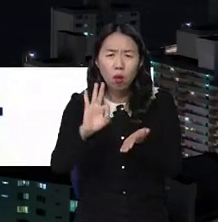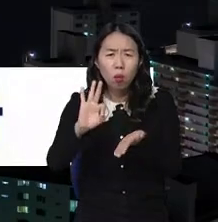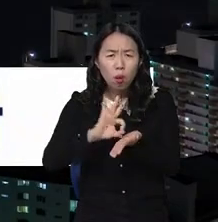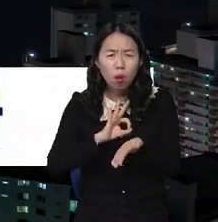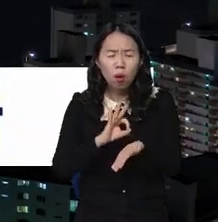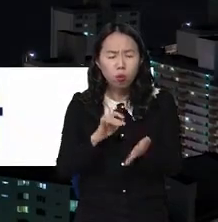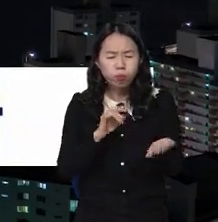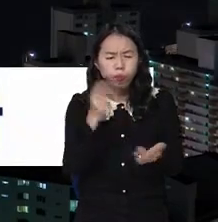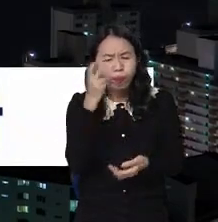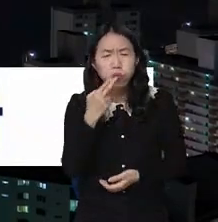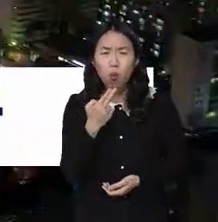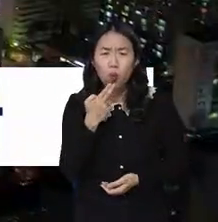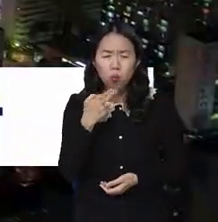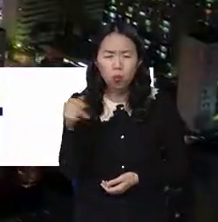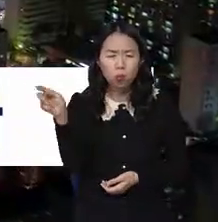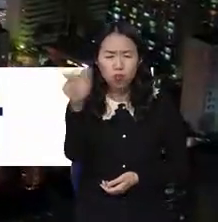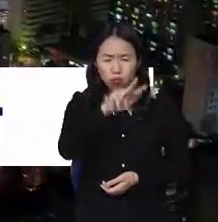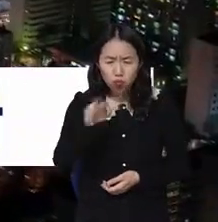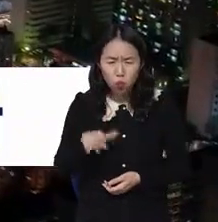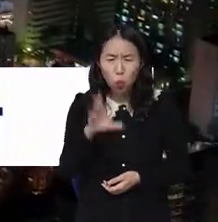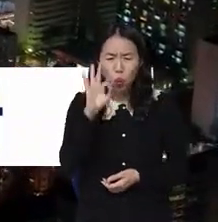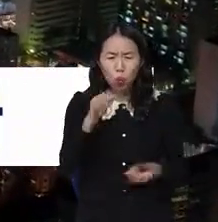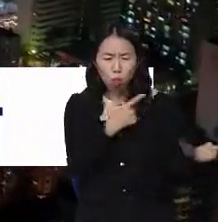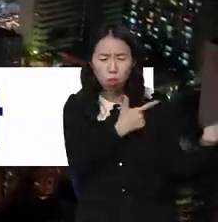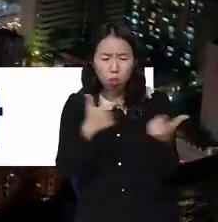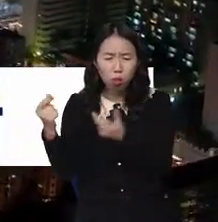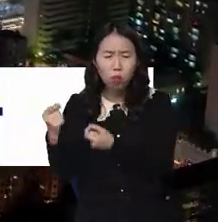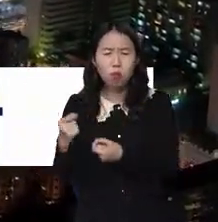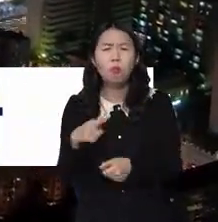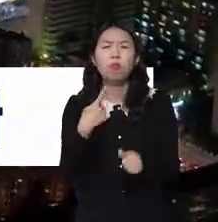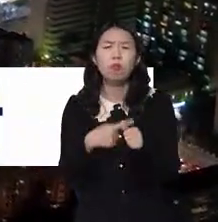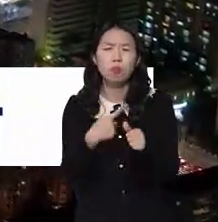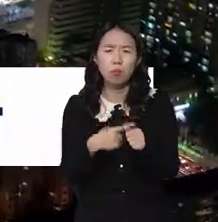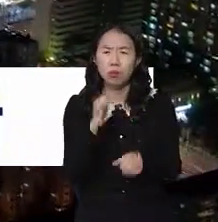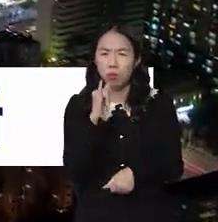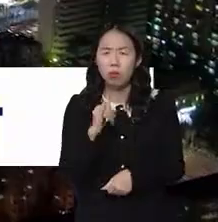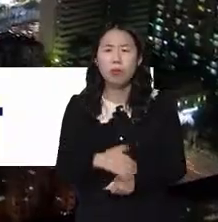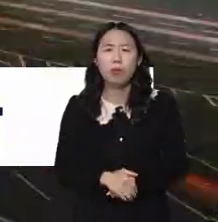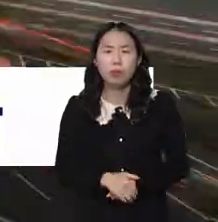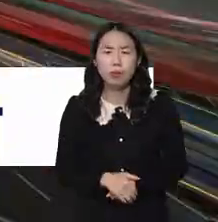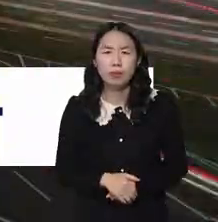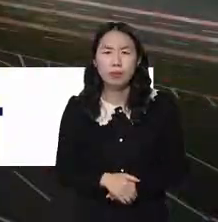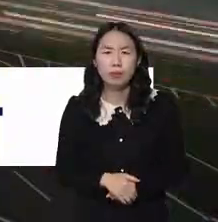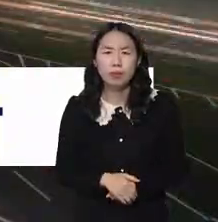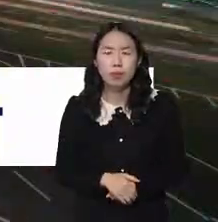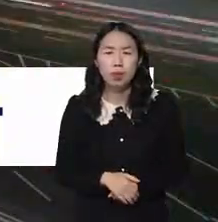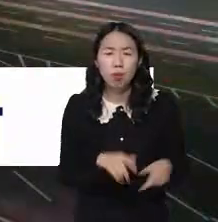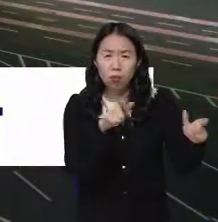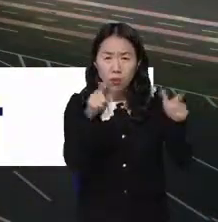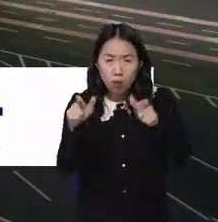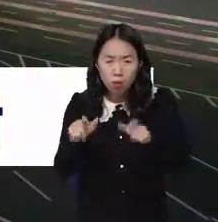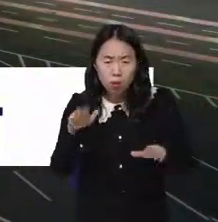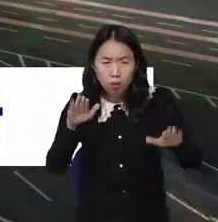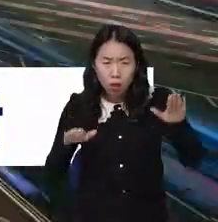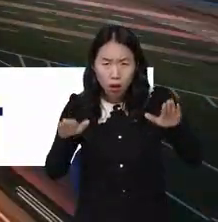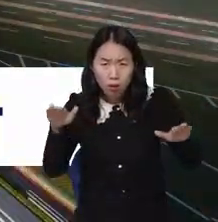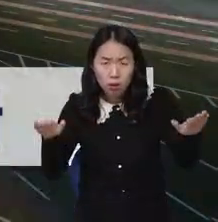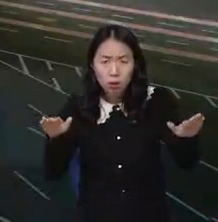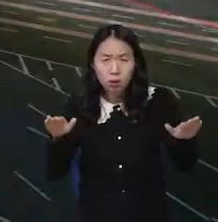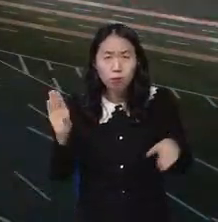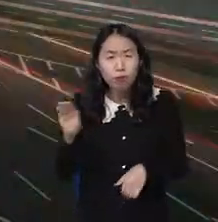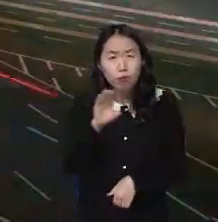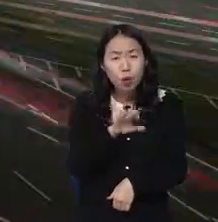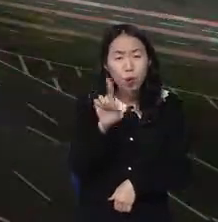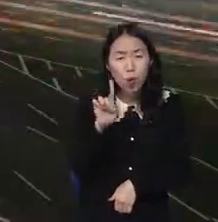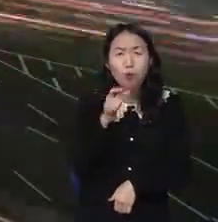고려하지 않고 전국적으로 똑같다는 게 문제로 지적되었습니다. 이미 지역별 차등 요금제가